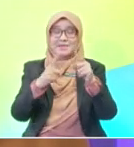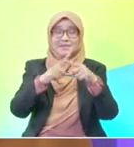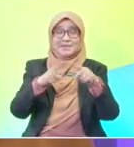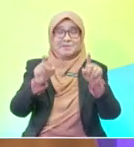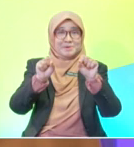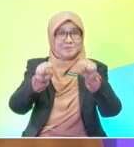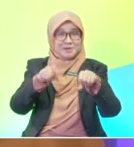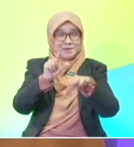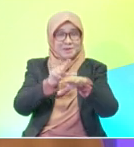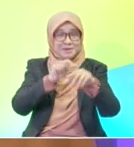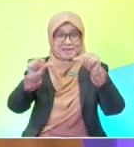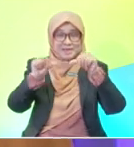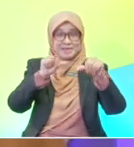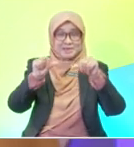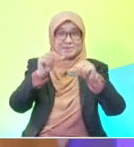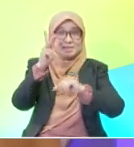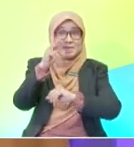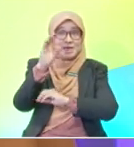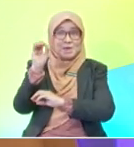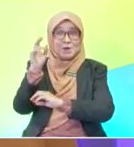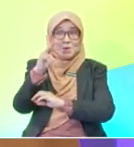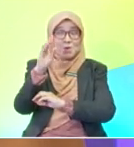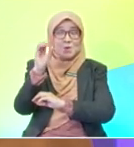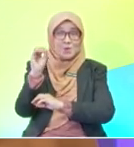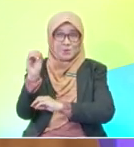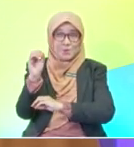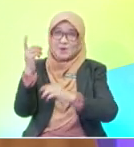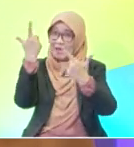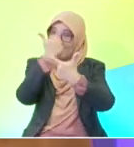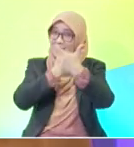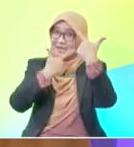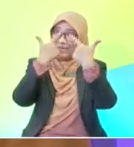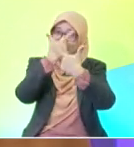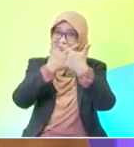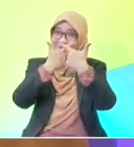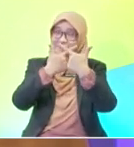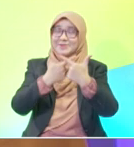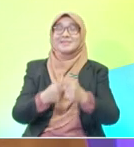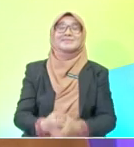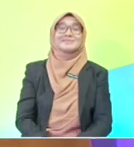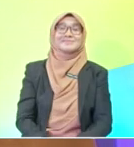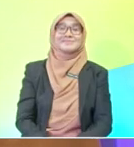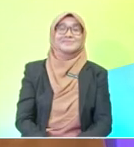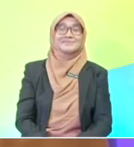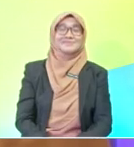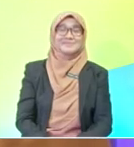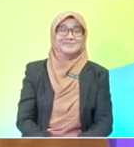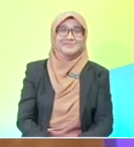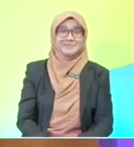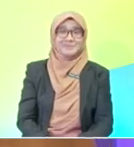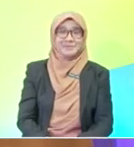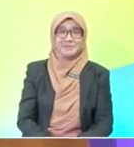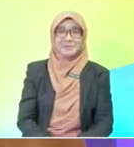guna dalam aktiviti co-curriculum seperti teater, lakonan, persembahan pentas. Benar. Okey, jadi